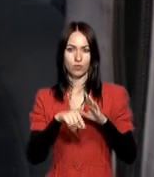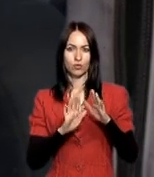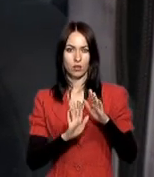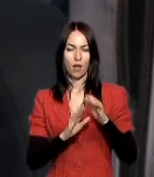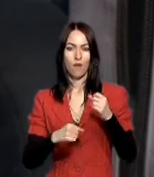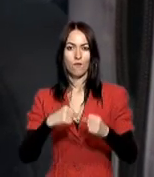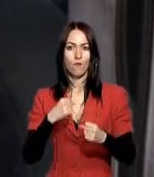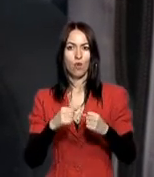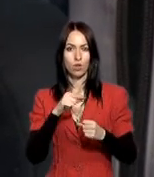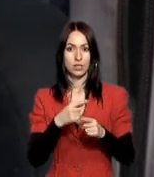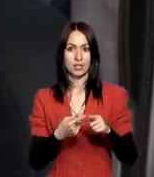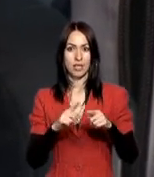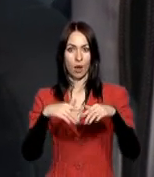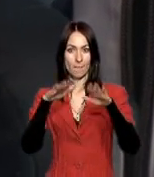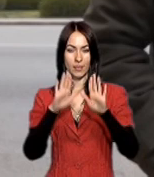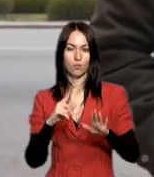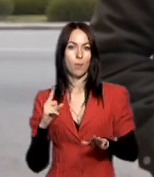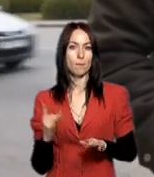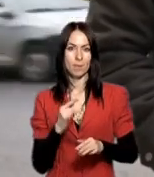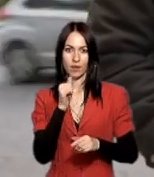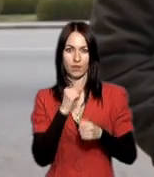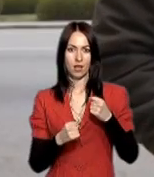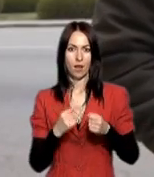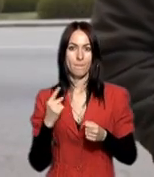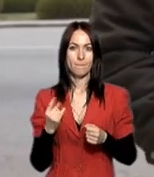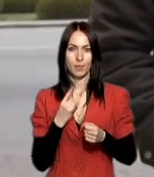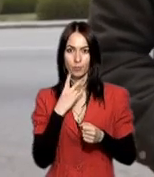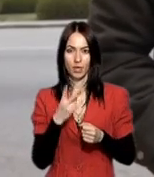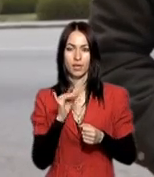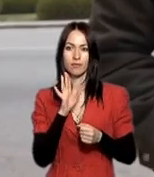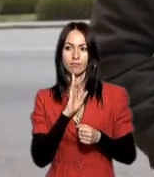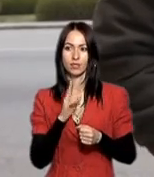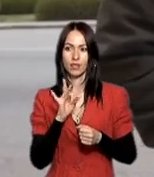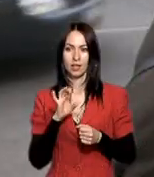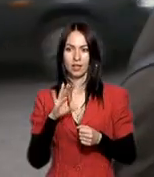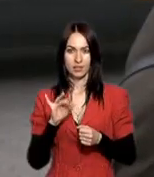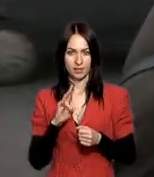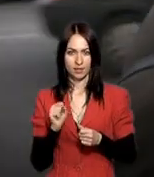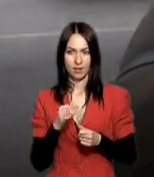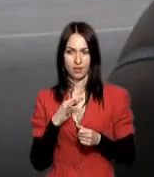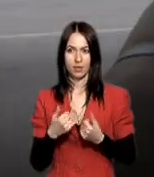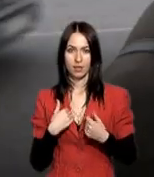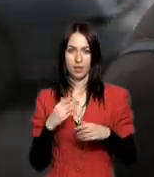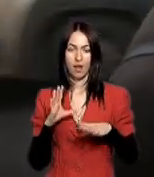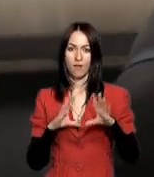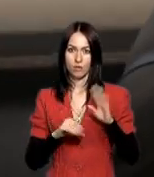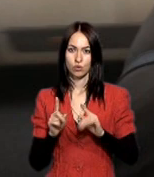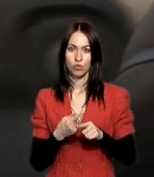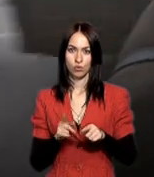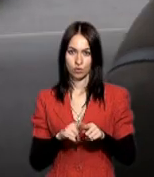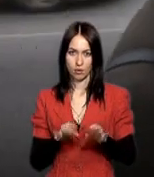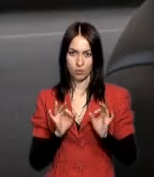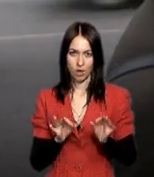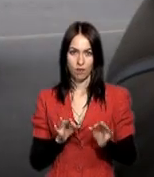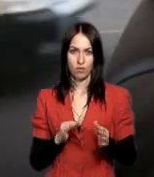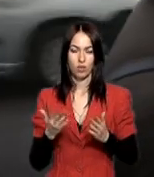Водій Михайло з такою плівкою їде вперше. Вперше ж її бачить і Крістіна Дзіркватзе. Вважаю, що це правильно.